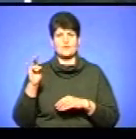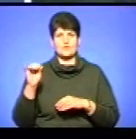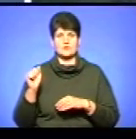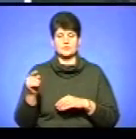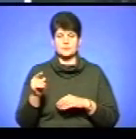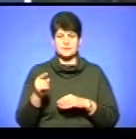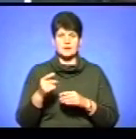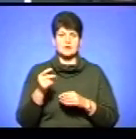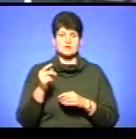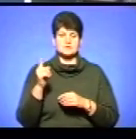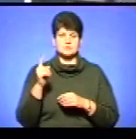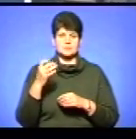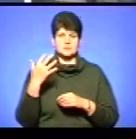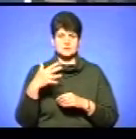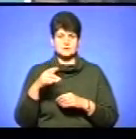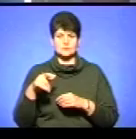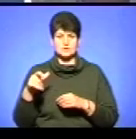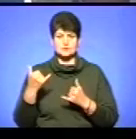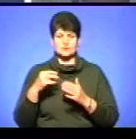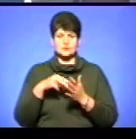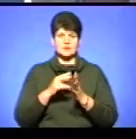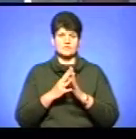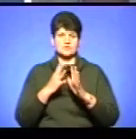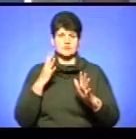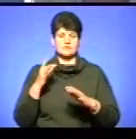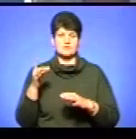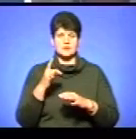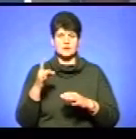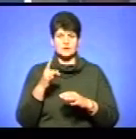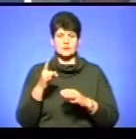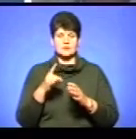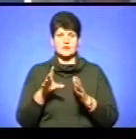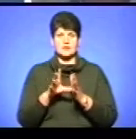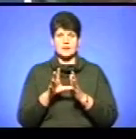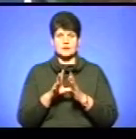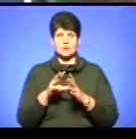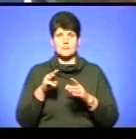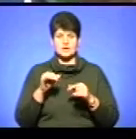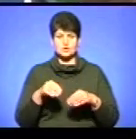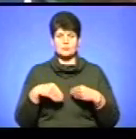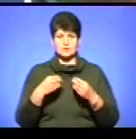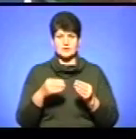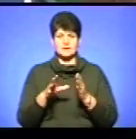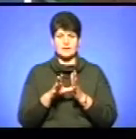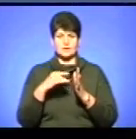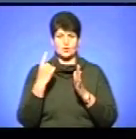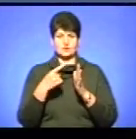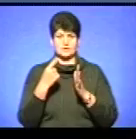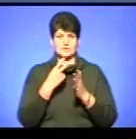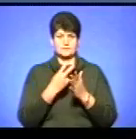Майже 150 осіб сьогодні вранці стояли у черзі до міського району електромереж, щоб подати показники електролічильників.